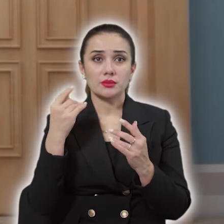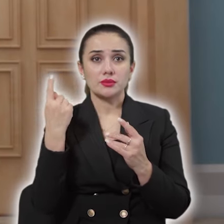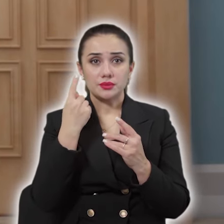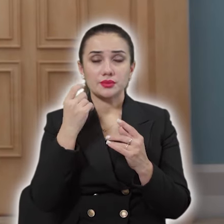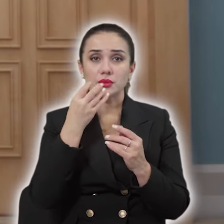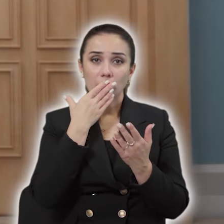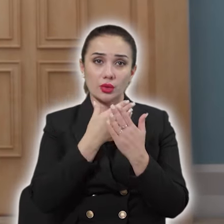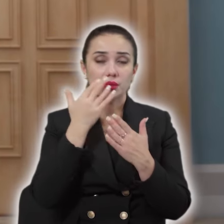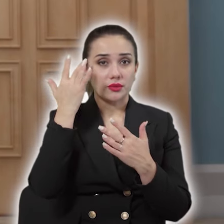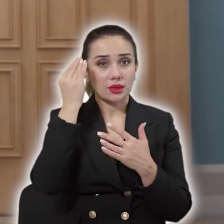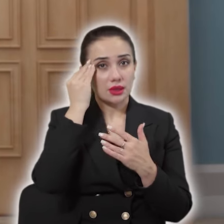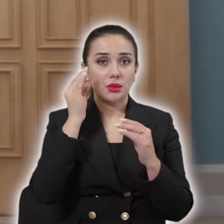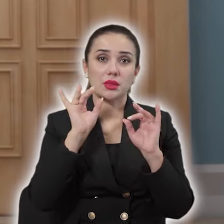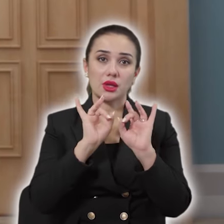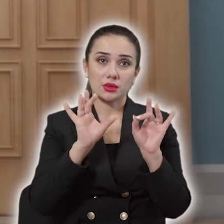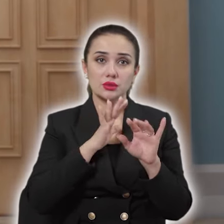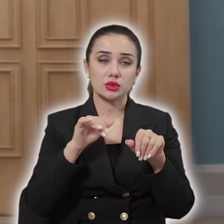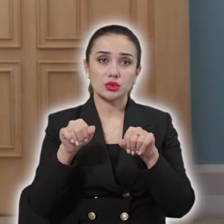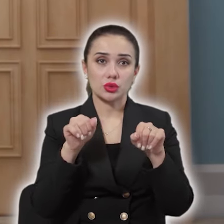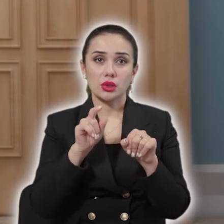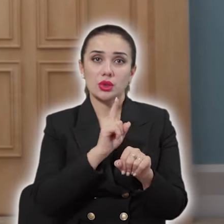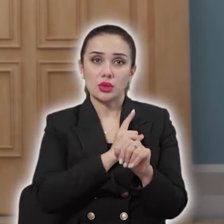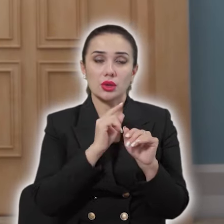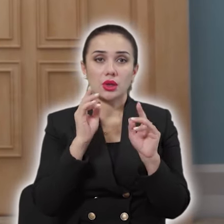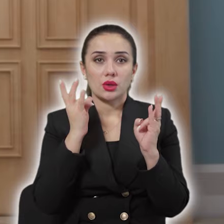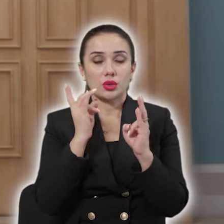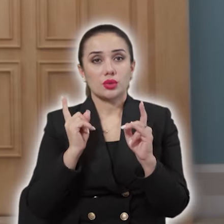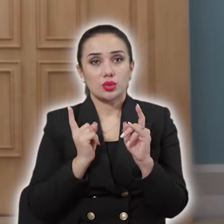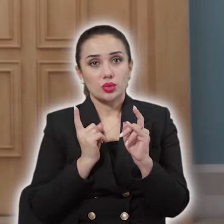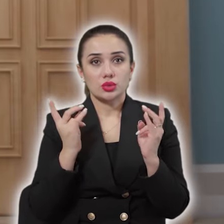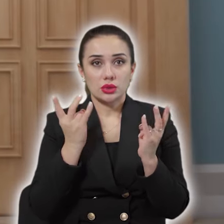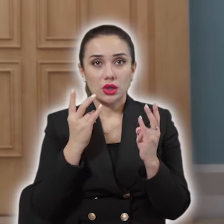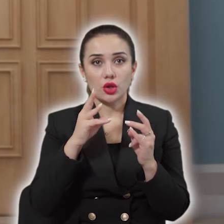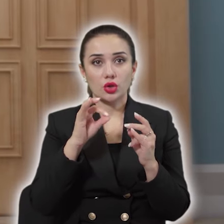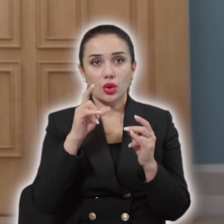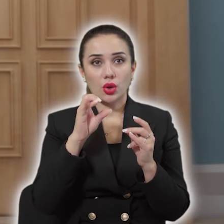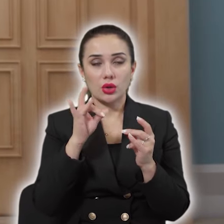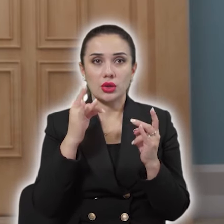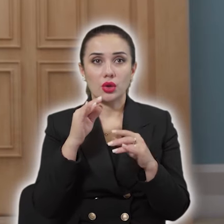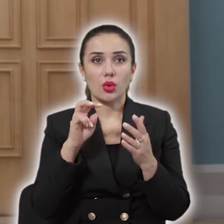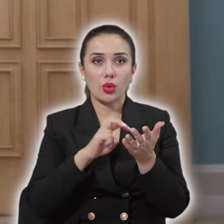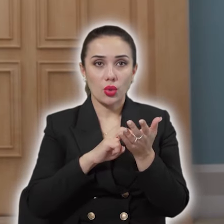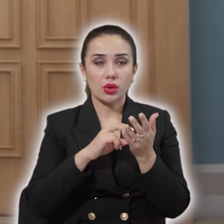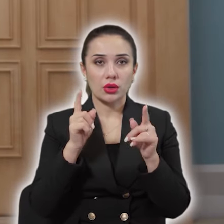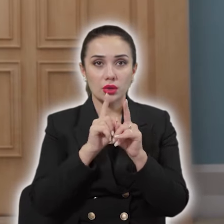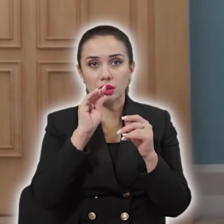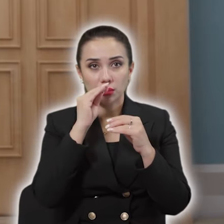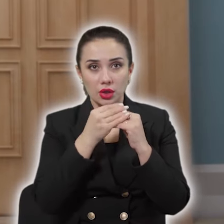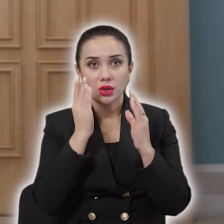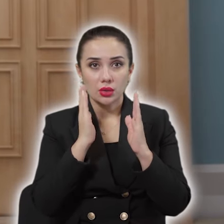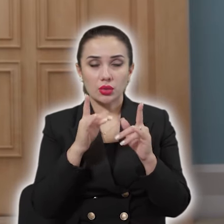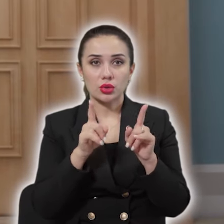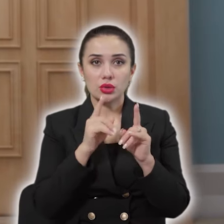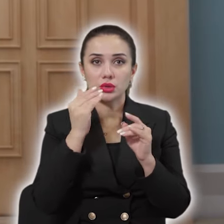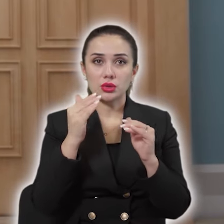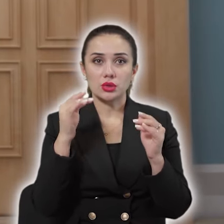hammamiz birin-ketin fikrlarimizni aytdik. Men zilzila to'xtashini pana joyda kutish kerak dedim. Tohir esa qo'rqoqlar pana joyda berkinib